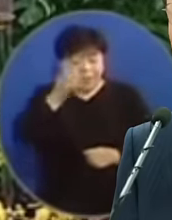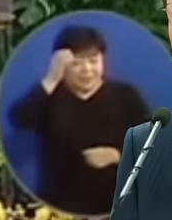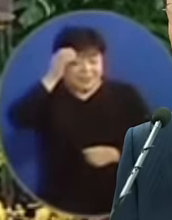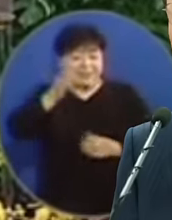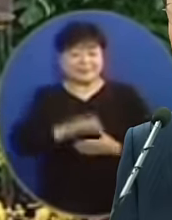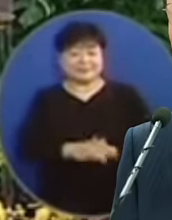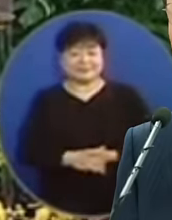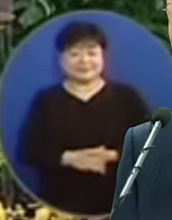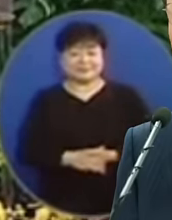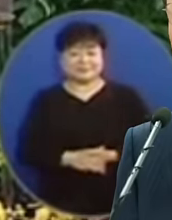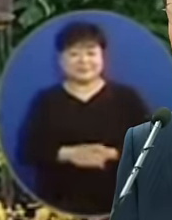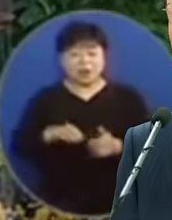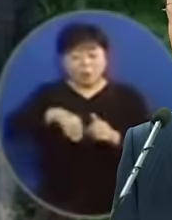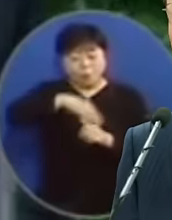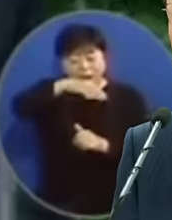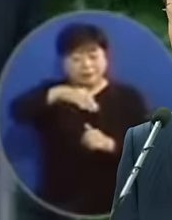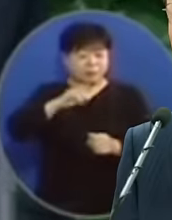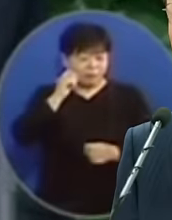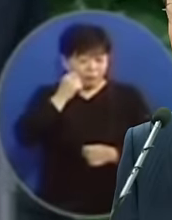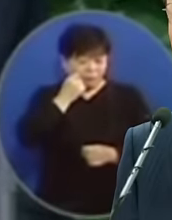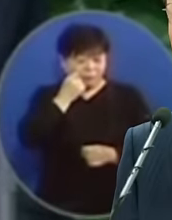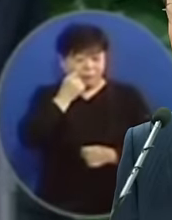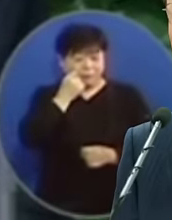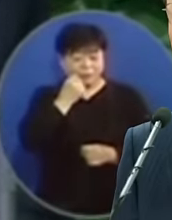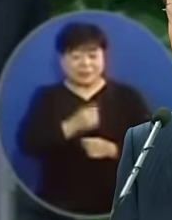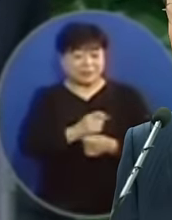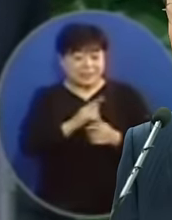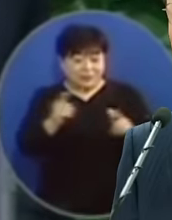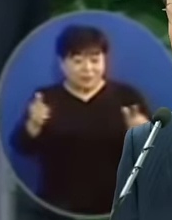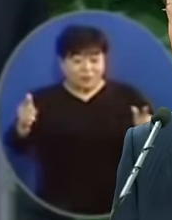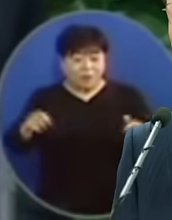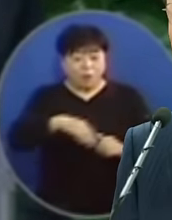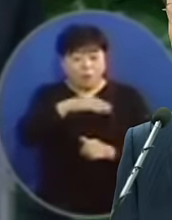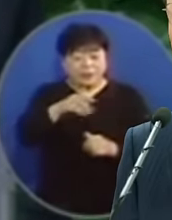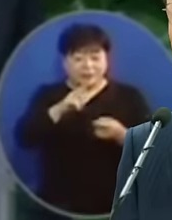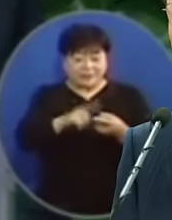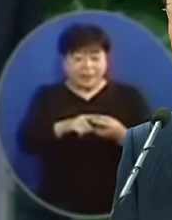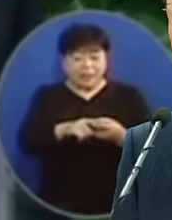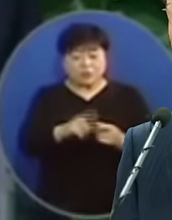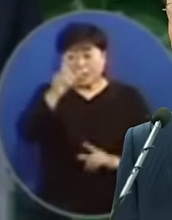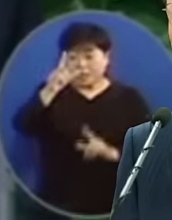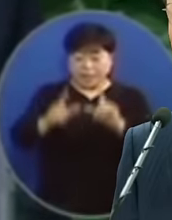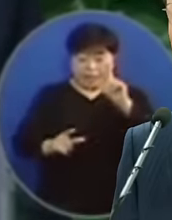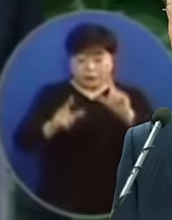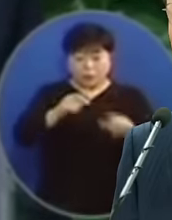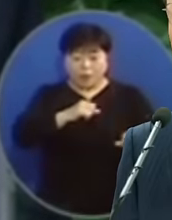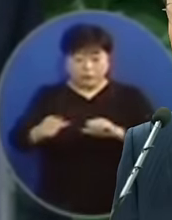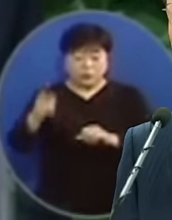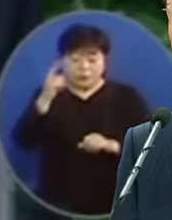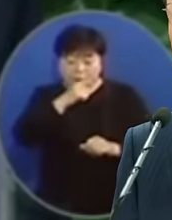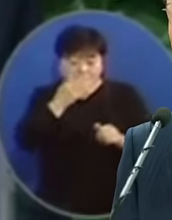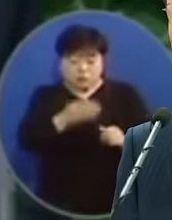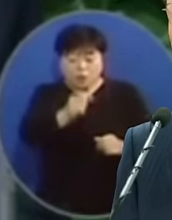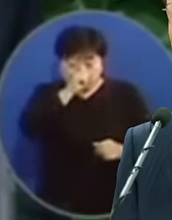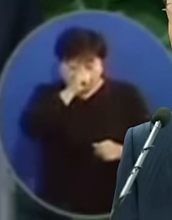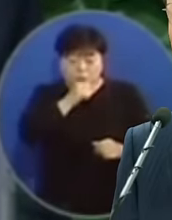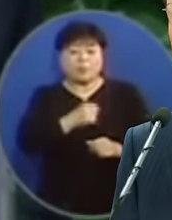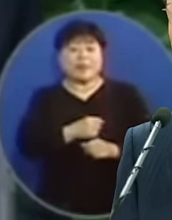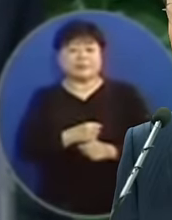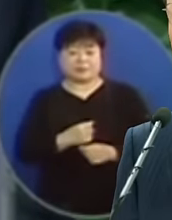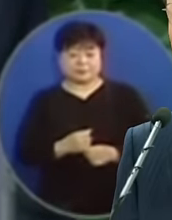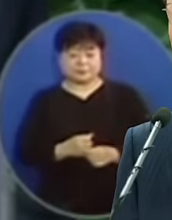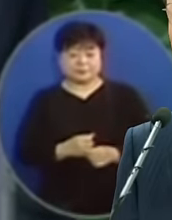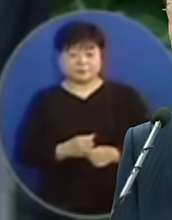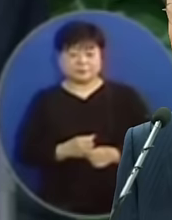것입니다. 환경이 우리를 나쁘게 만드는 것이 아니라 환경에 대한 우리의 태도가 우리를 나쁘게도 만들고 좋게도 만드는